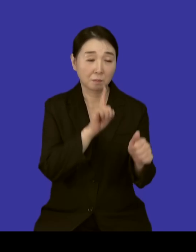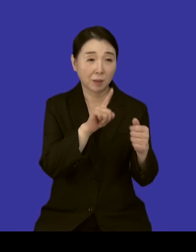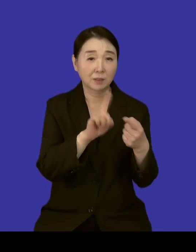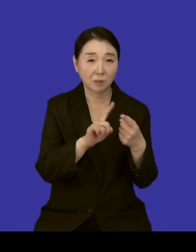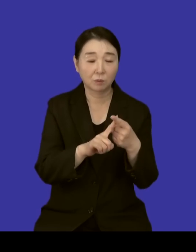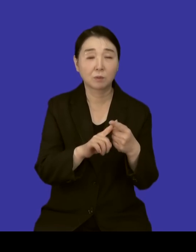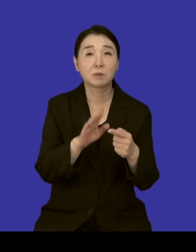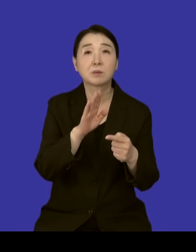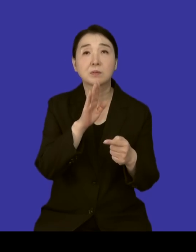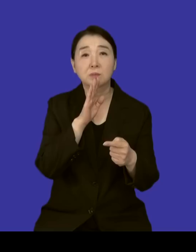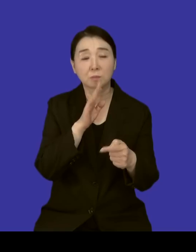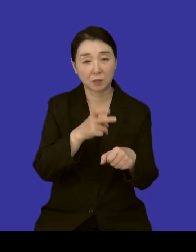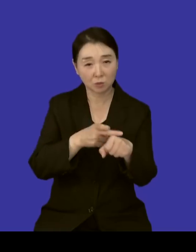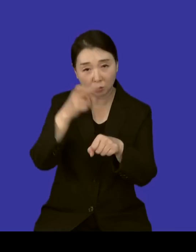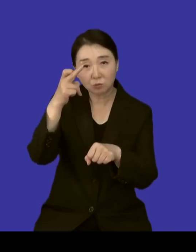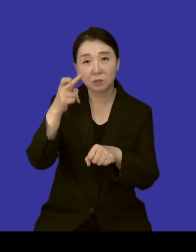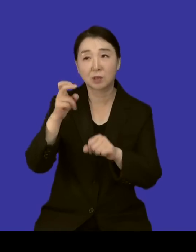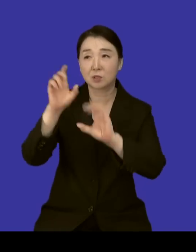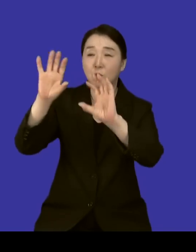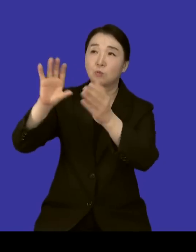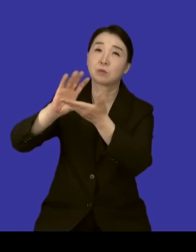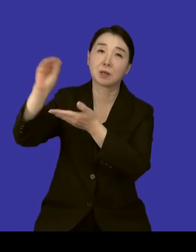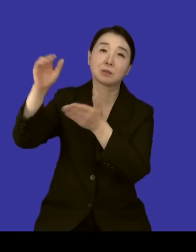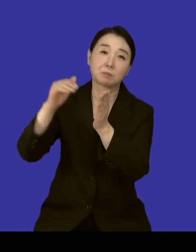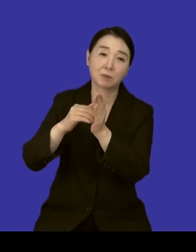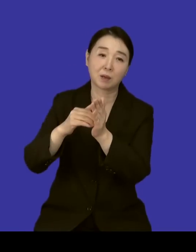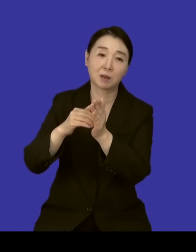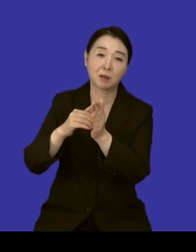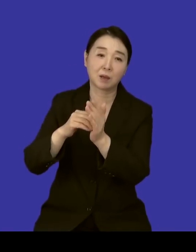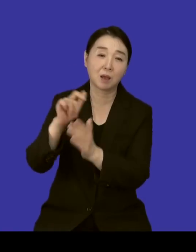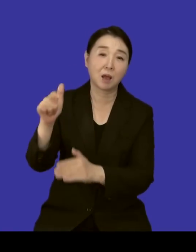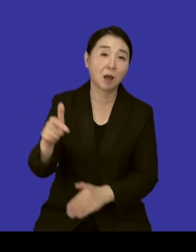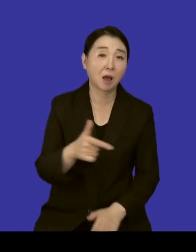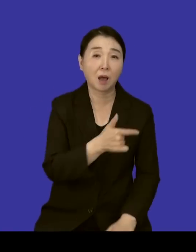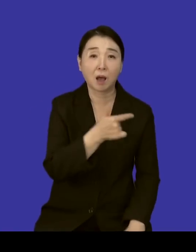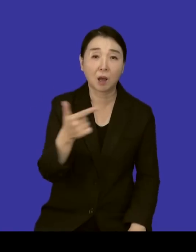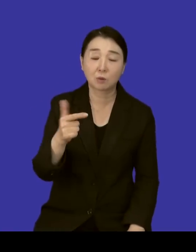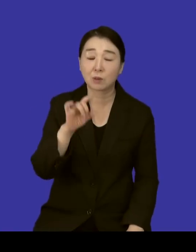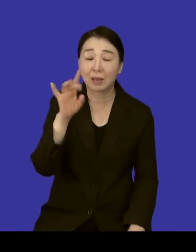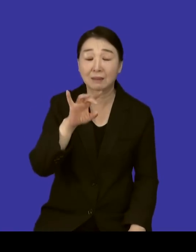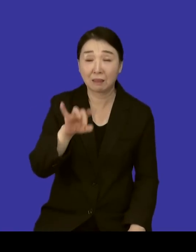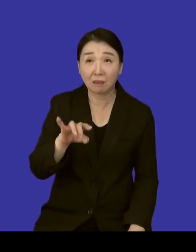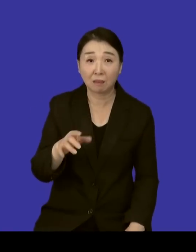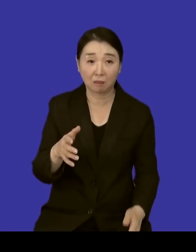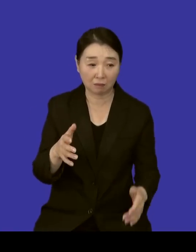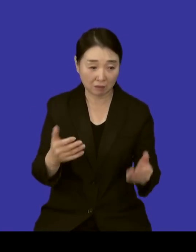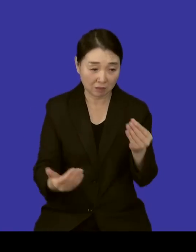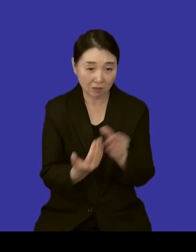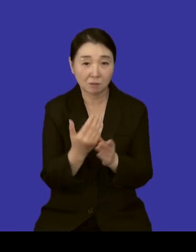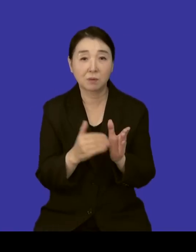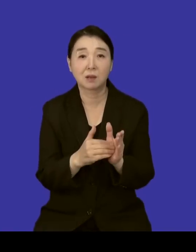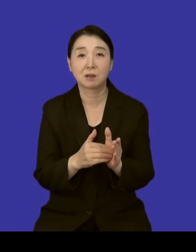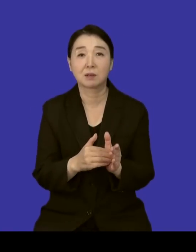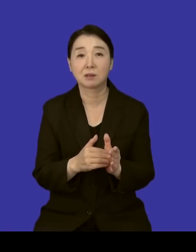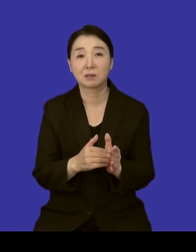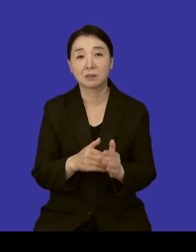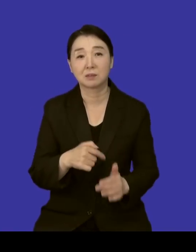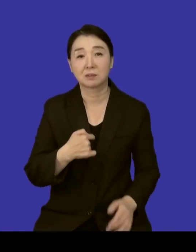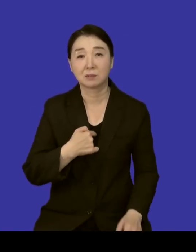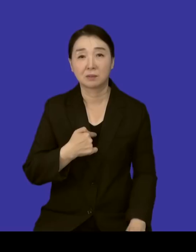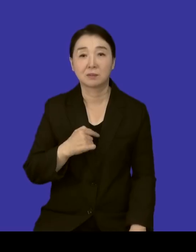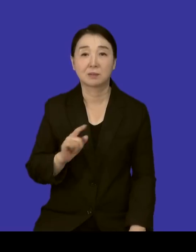12시에 천국에 간 거예요. 이게 하루가 안 되는 사이에 일어났는데, 어머나.